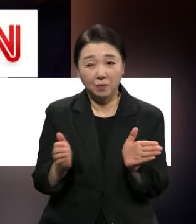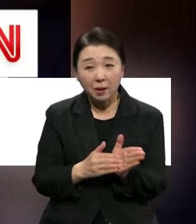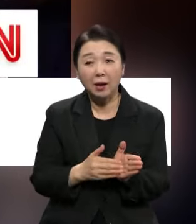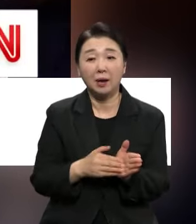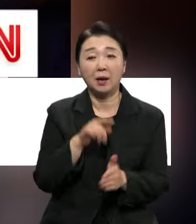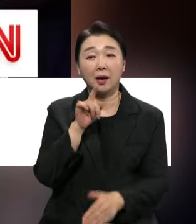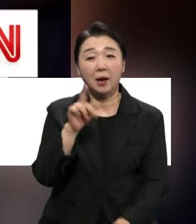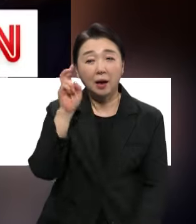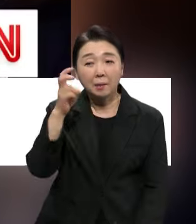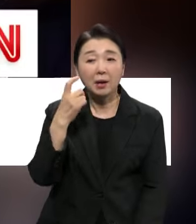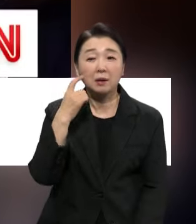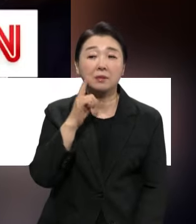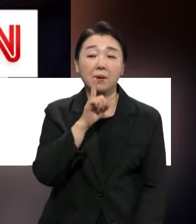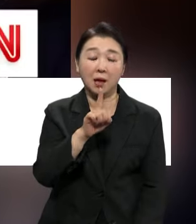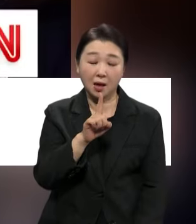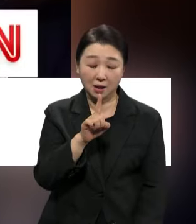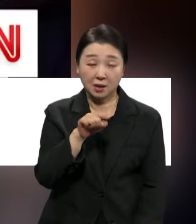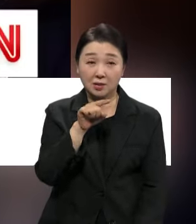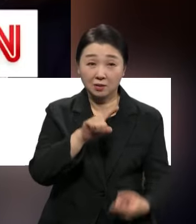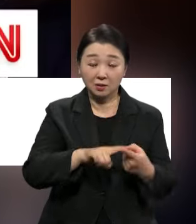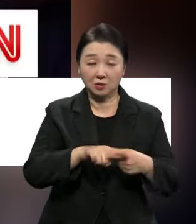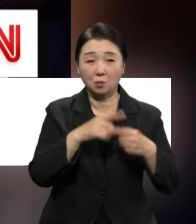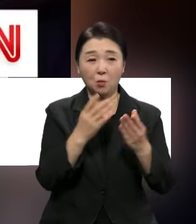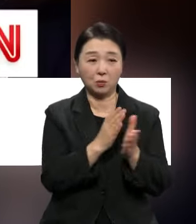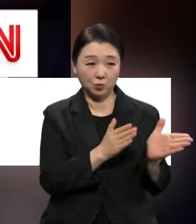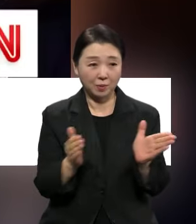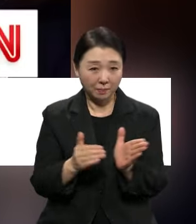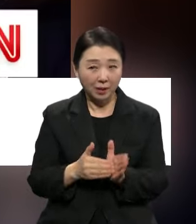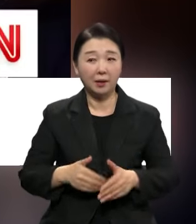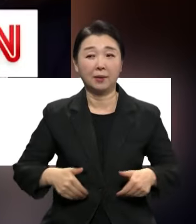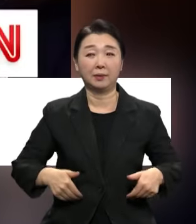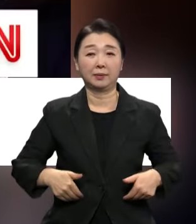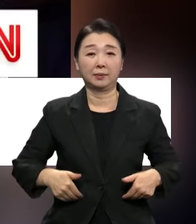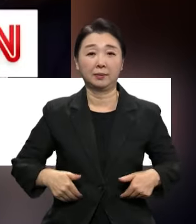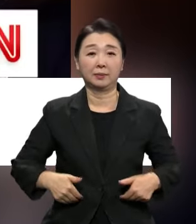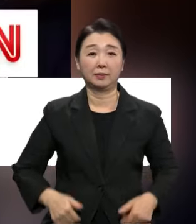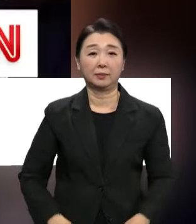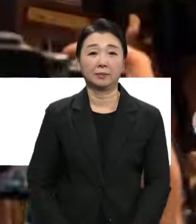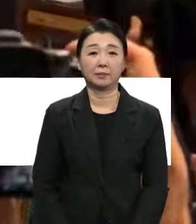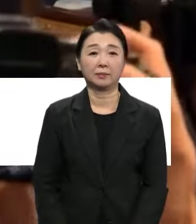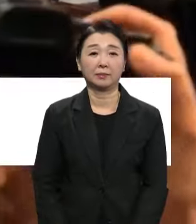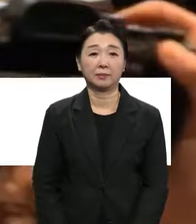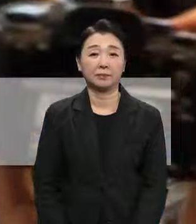And we should be prepared for the fact that he is probably going to speak a lot of untruth.